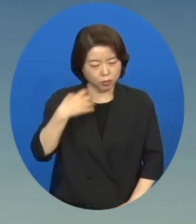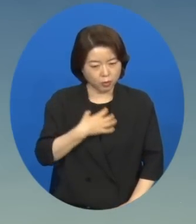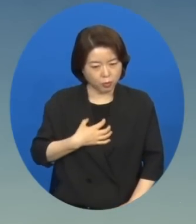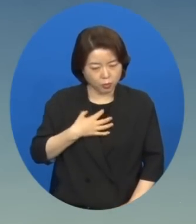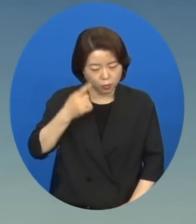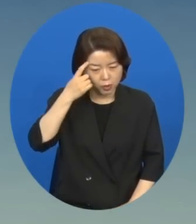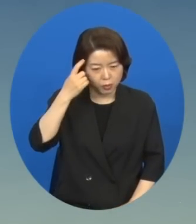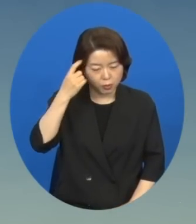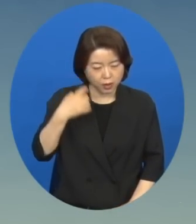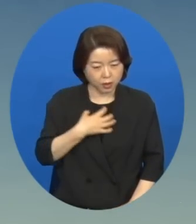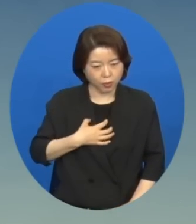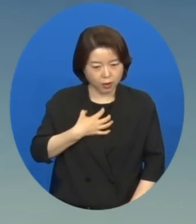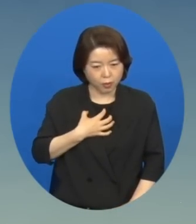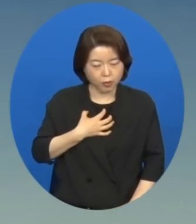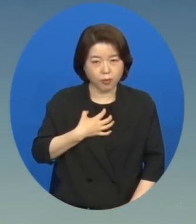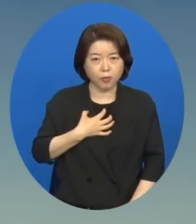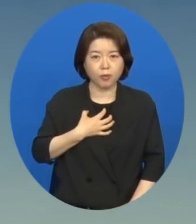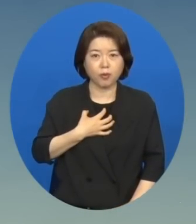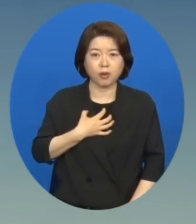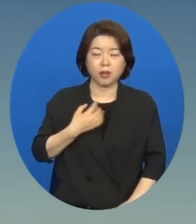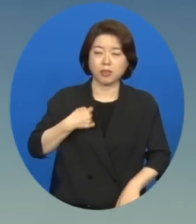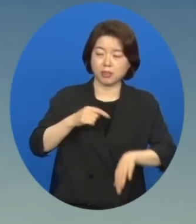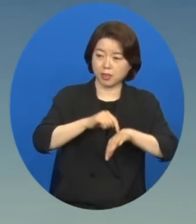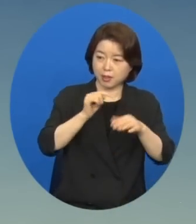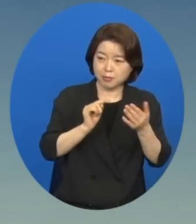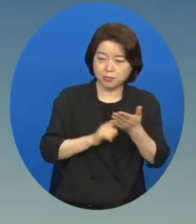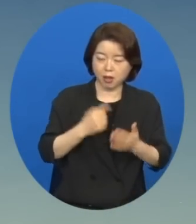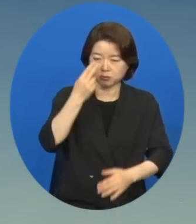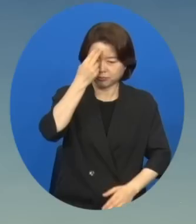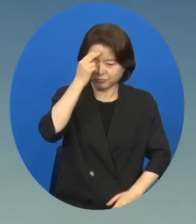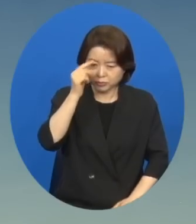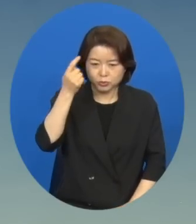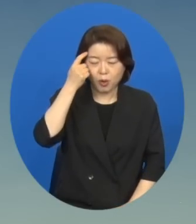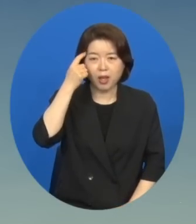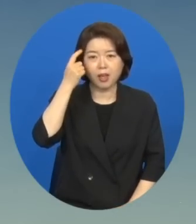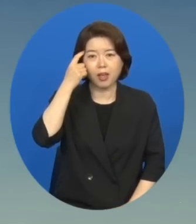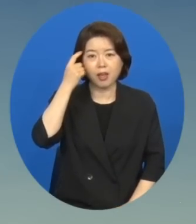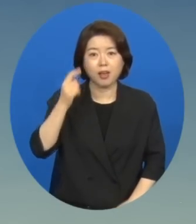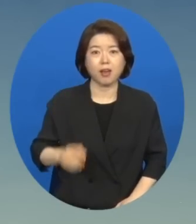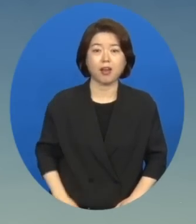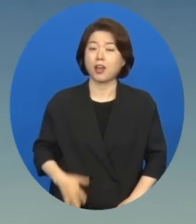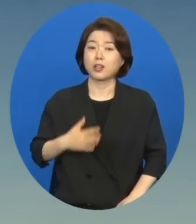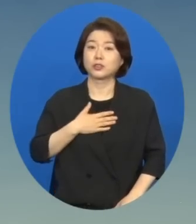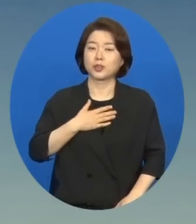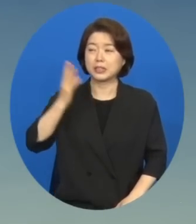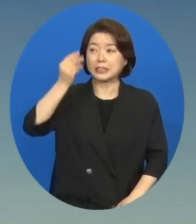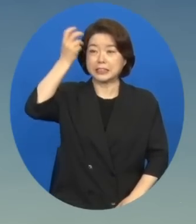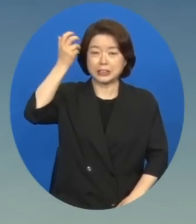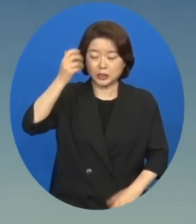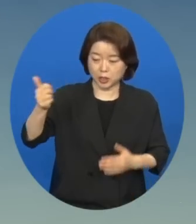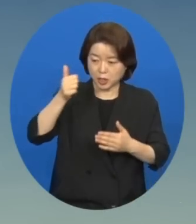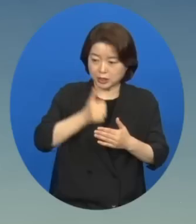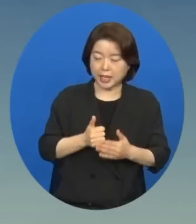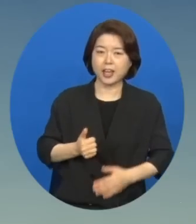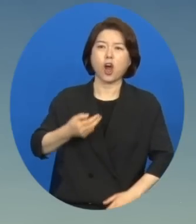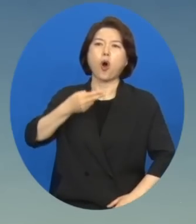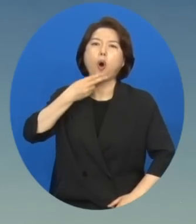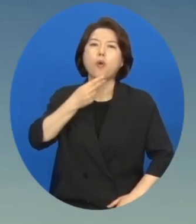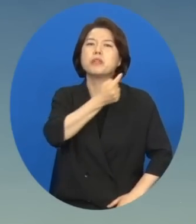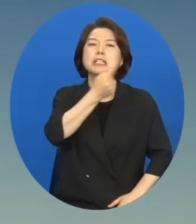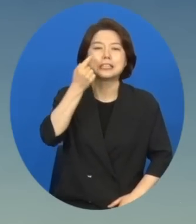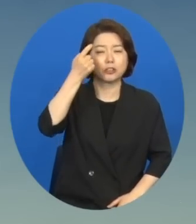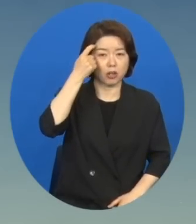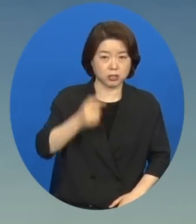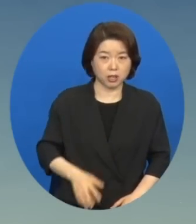보니까? 내가 왜 이렇게 마음에 근심이 되지? 저는 성령께서 제 안에 안 계신 증거라고